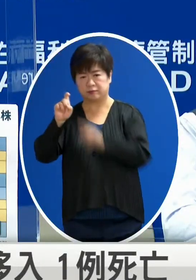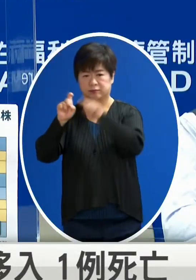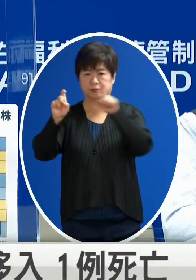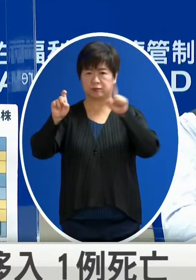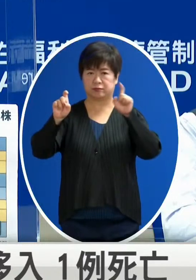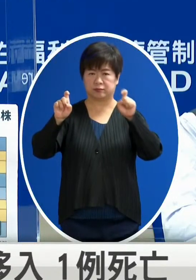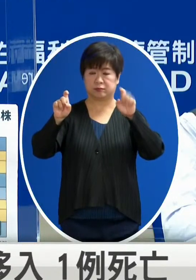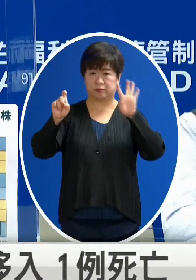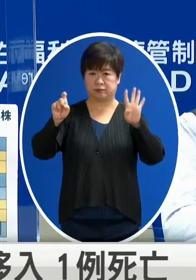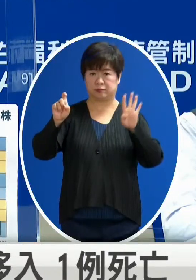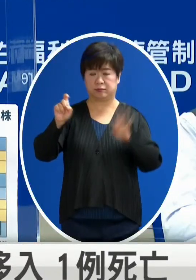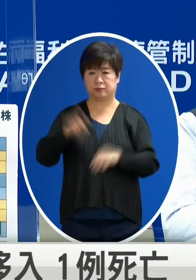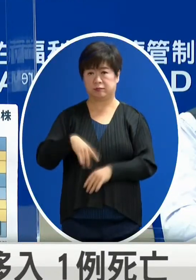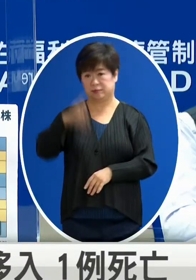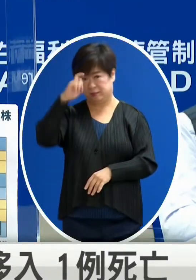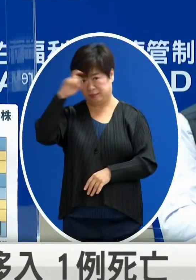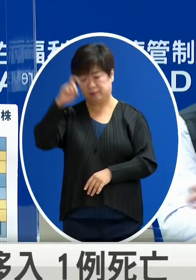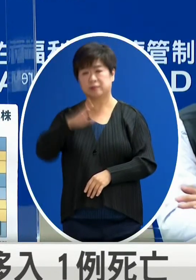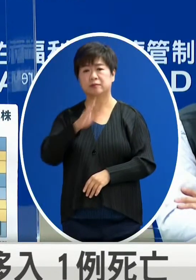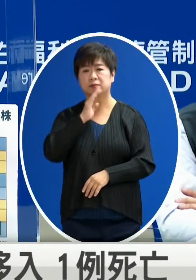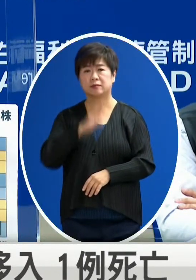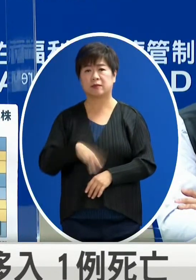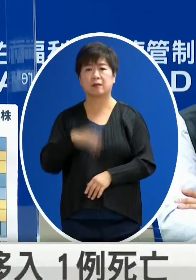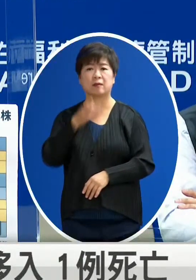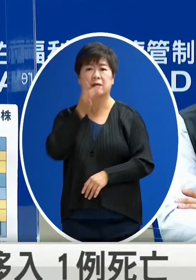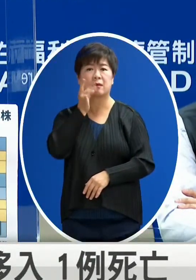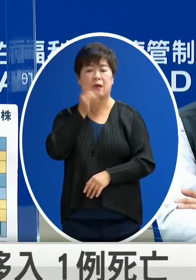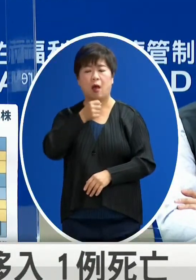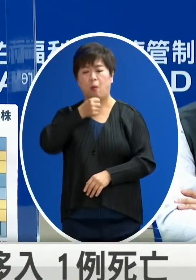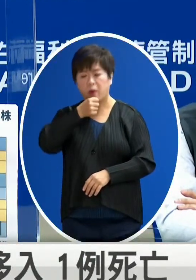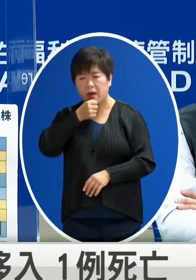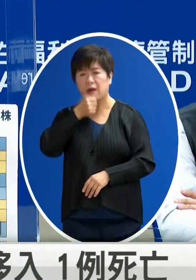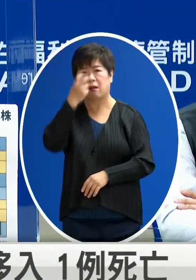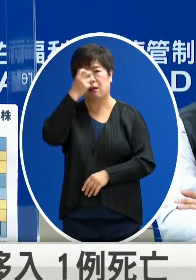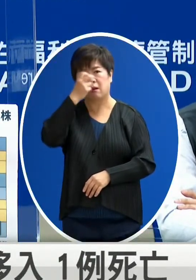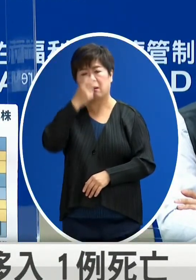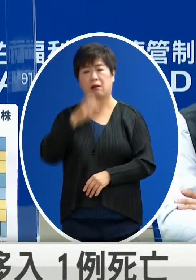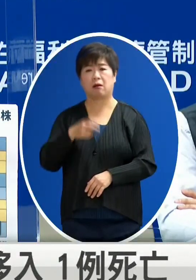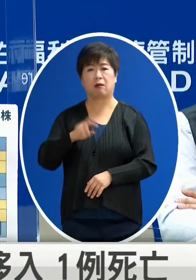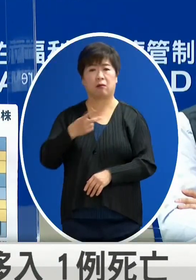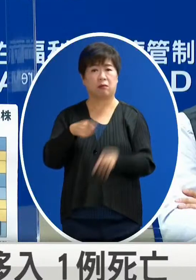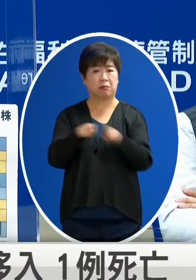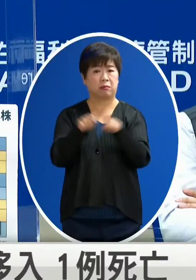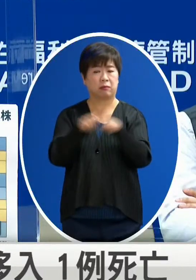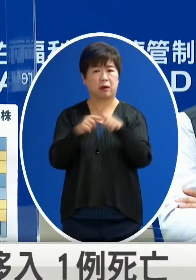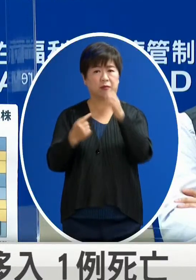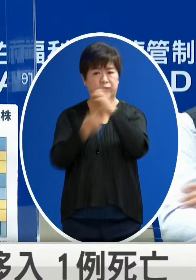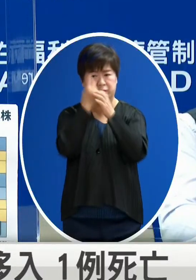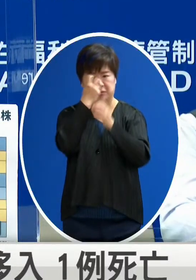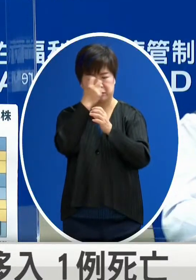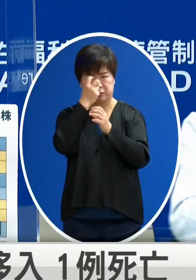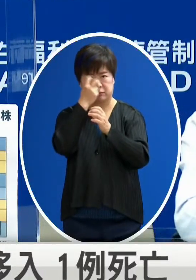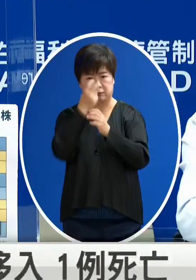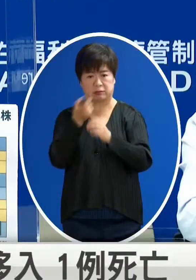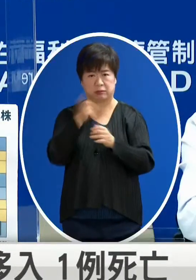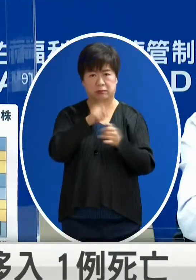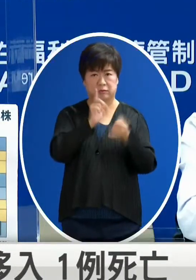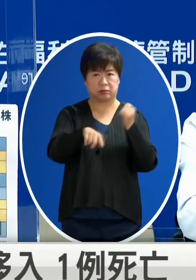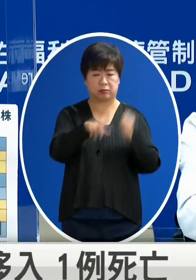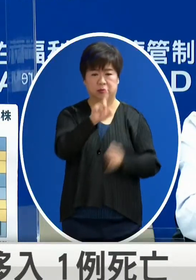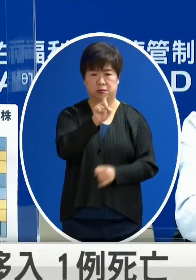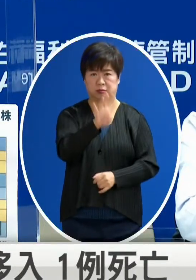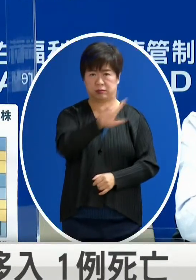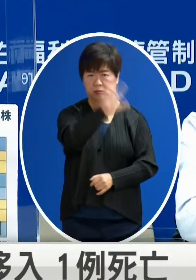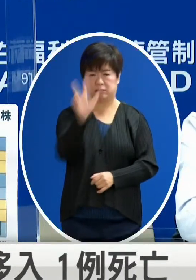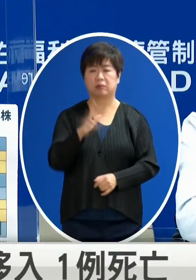第10天可以做深喉唾液，或者我们标准的鼻咽拭子。好，那第14天哈，这两个都